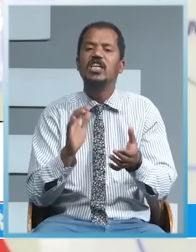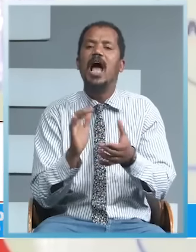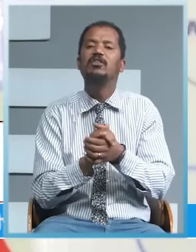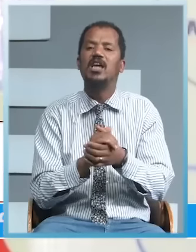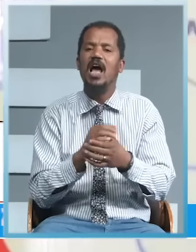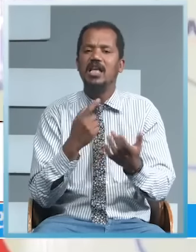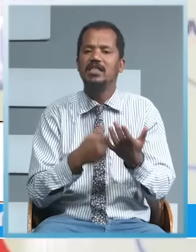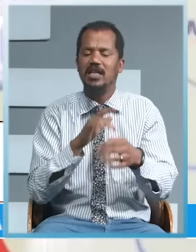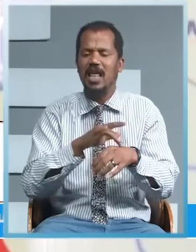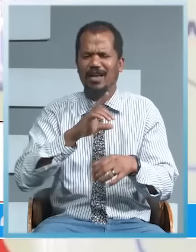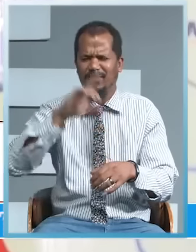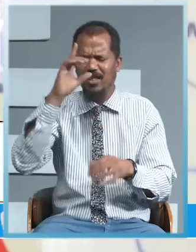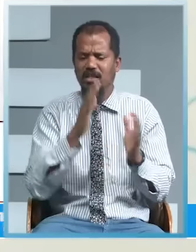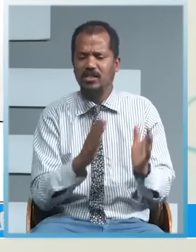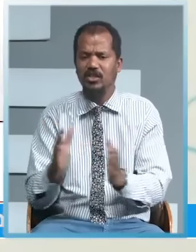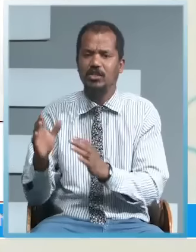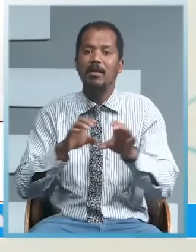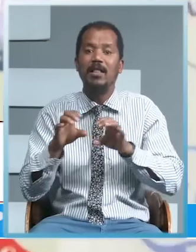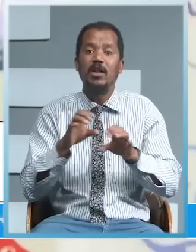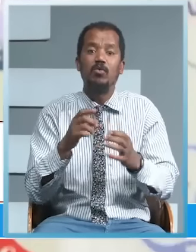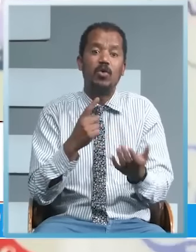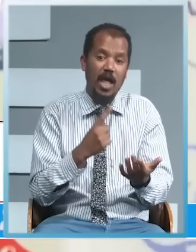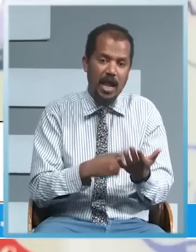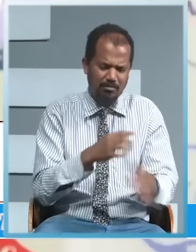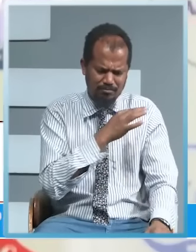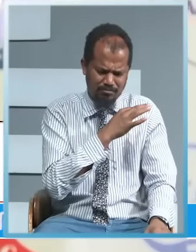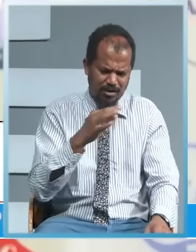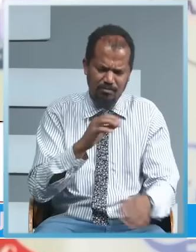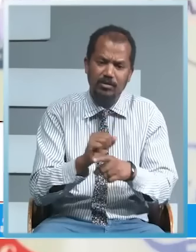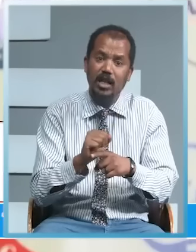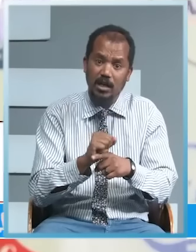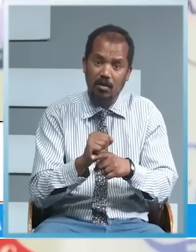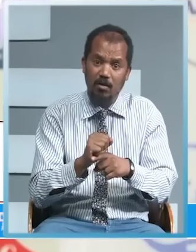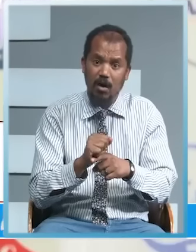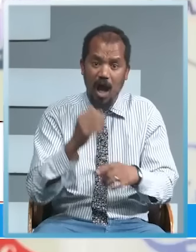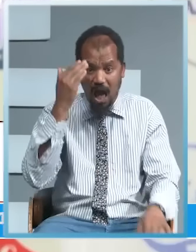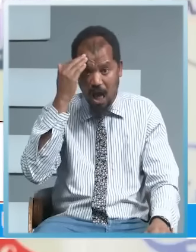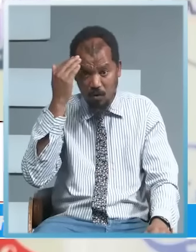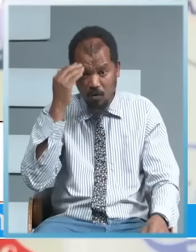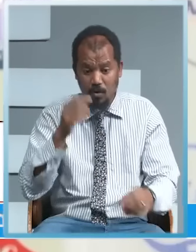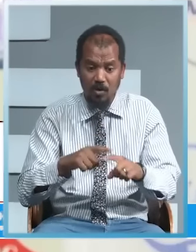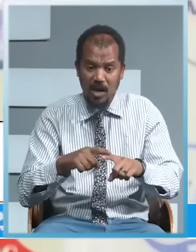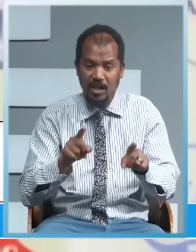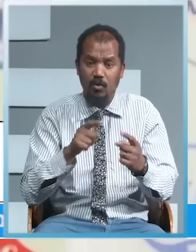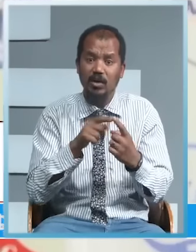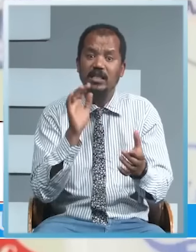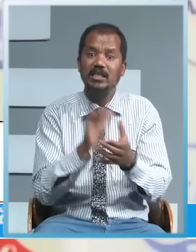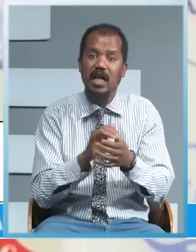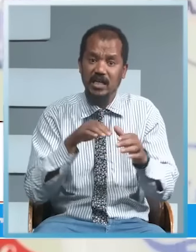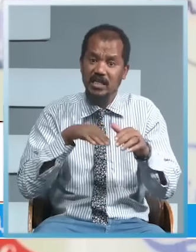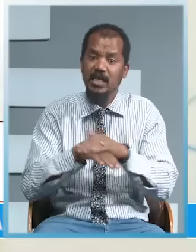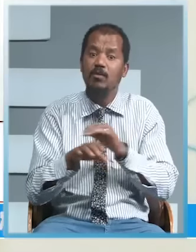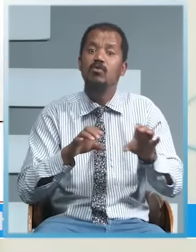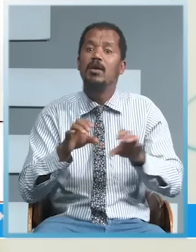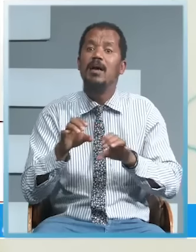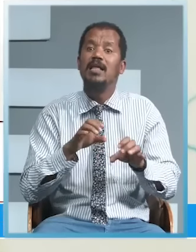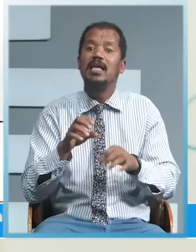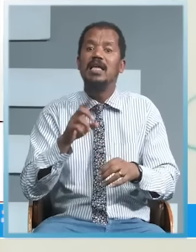ላይ ከፍተኛ ዝግጅት በማድረጉ ይህንንም በደንብ ሰልጥነውና አውቀው ለይተው ወደ ትዳርም እንዲገቡ